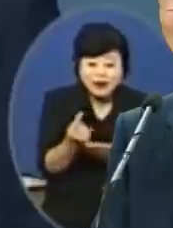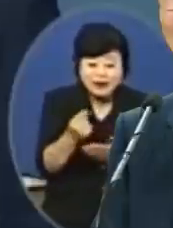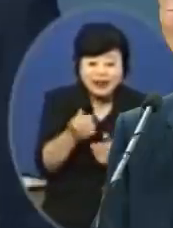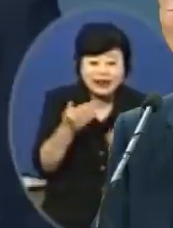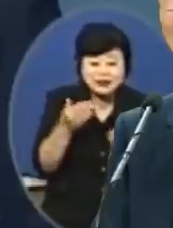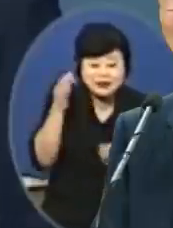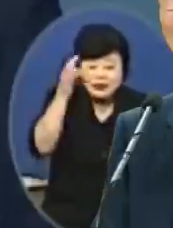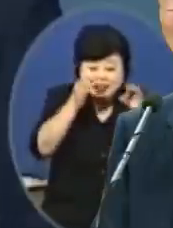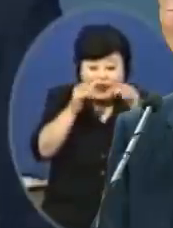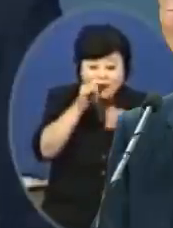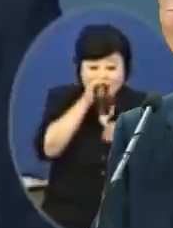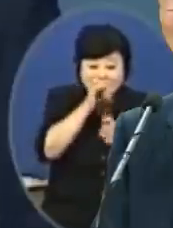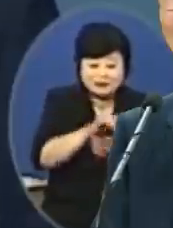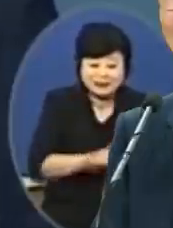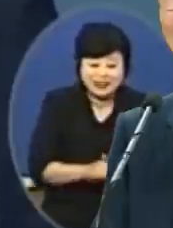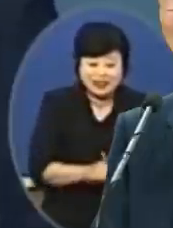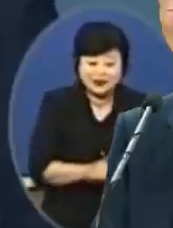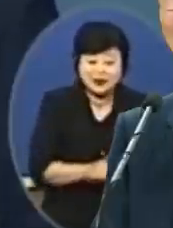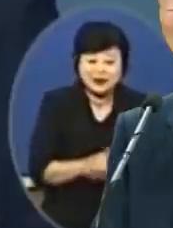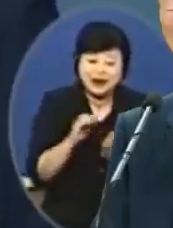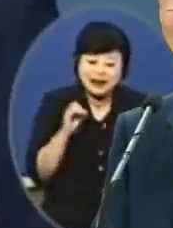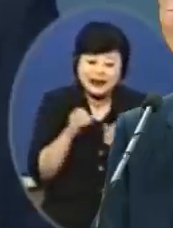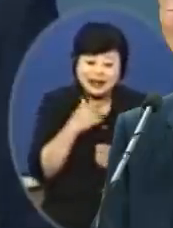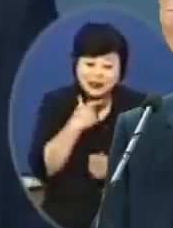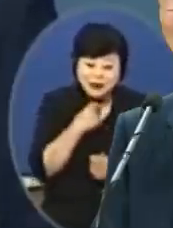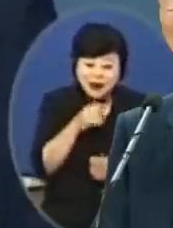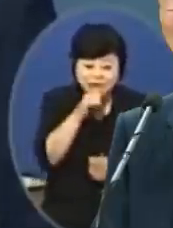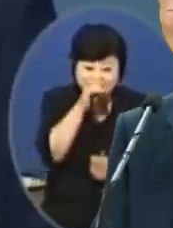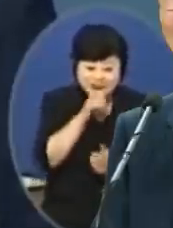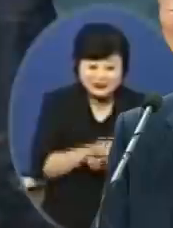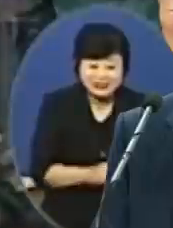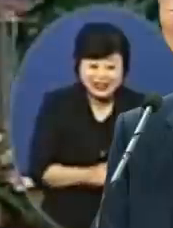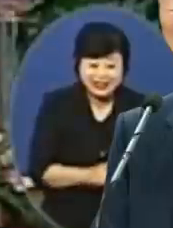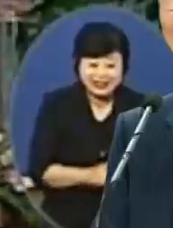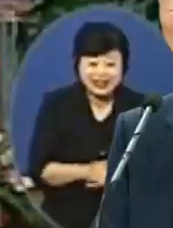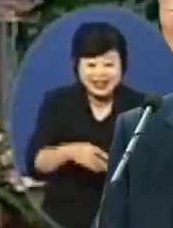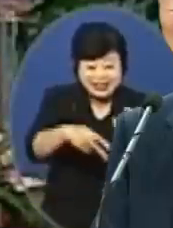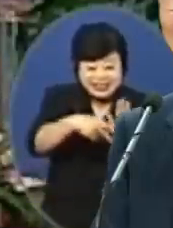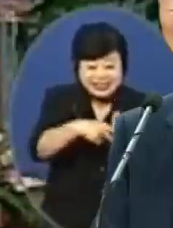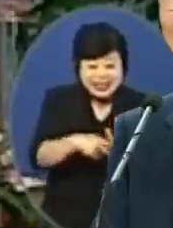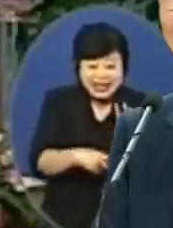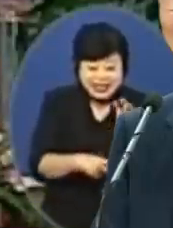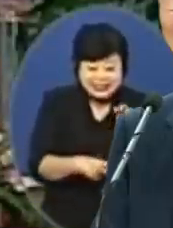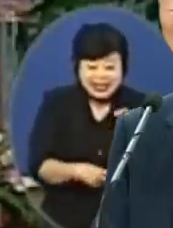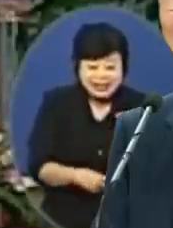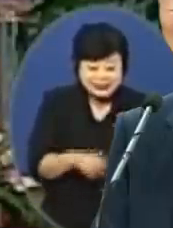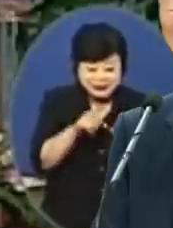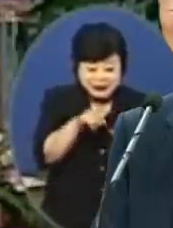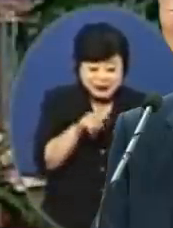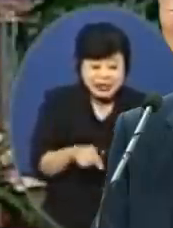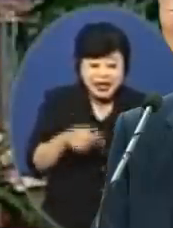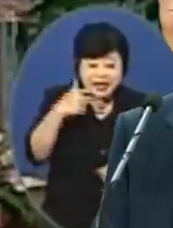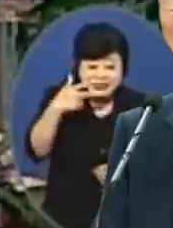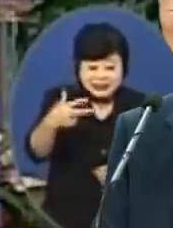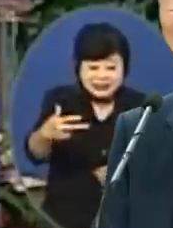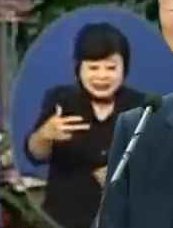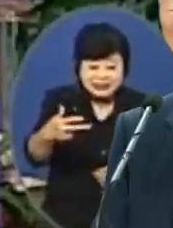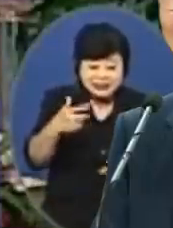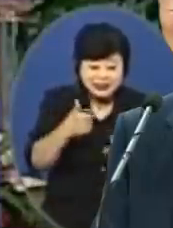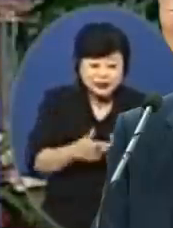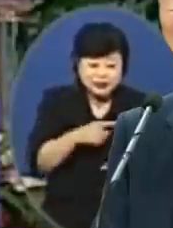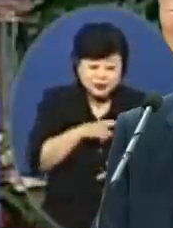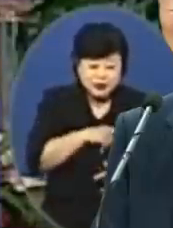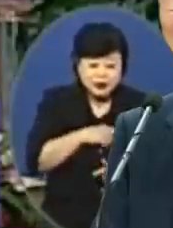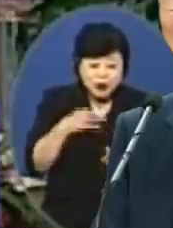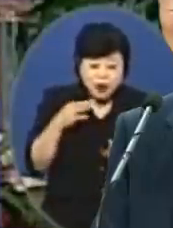우리를 찾고 계신 것입니다. 우리와 대화하기를 원하시는 것입니다. 이사야 43장 7절과 21절에 내 이름으로